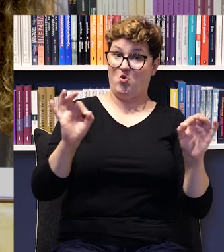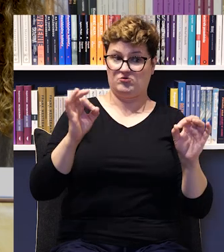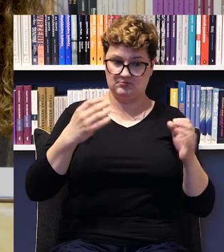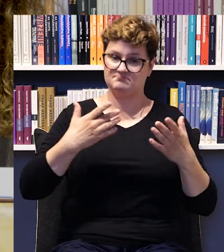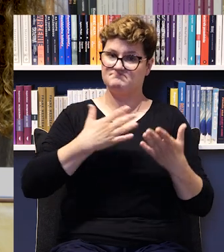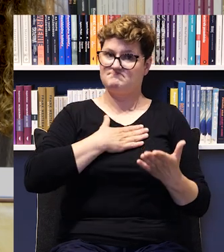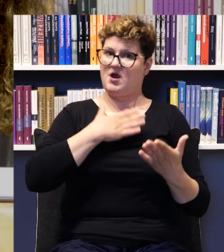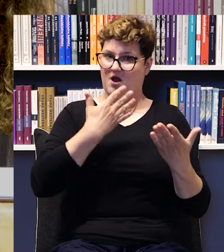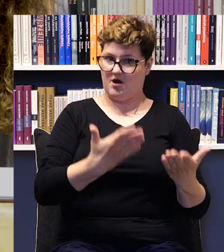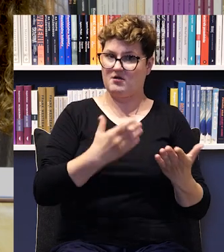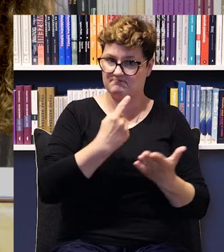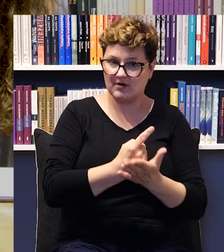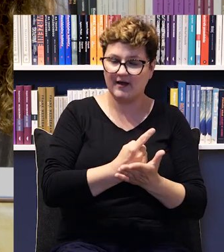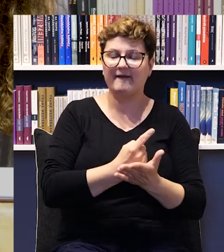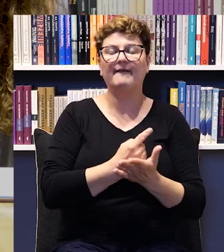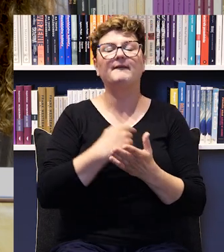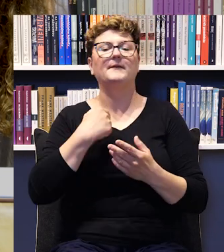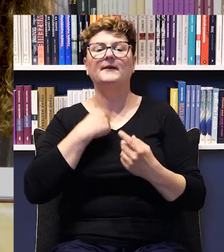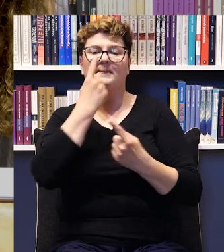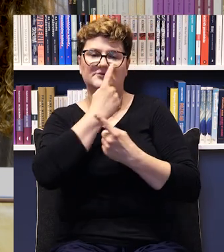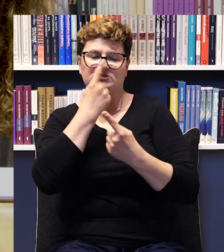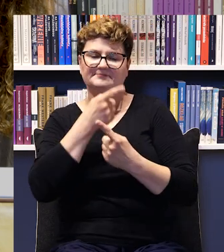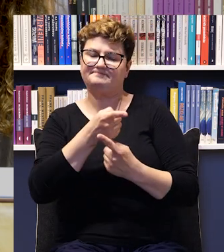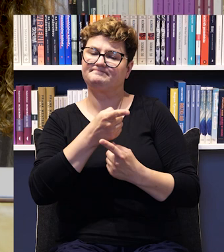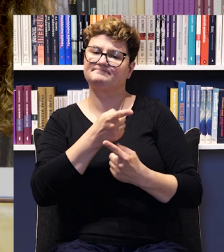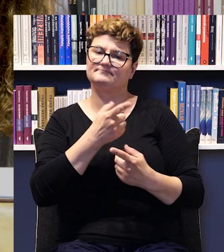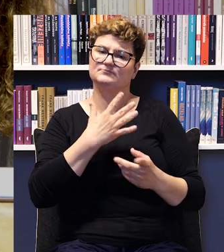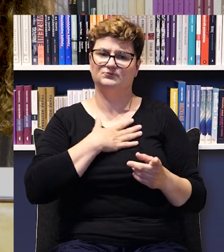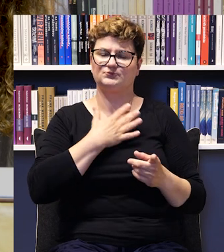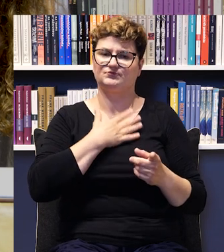że jakby ona jest w takim miejscu, w którym